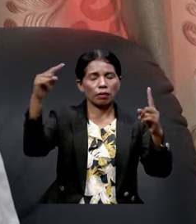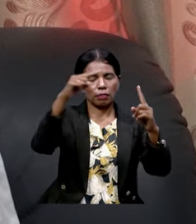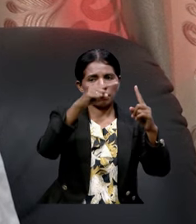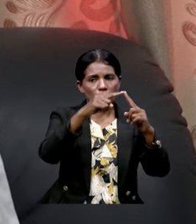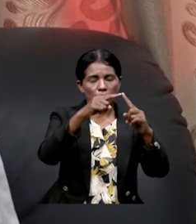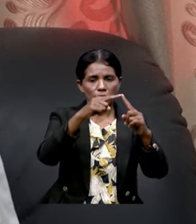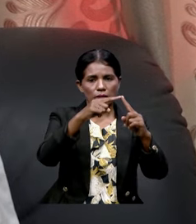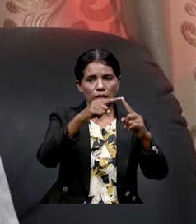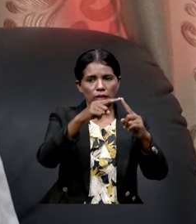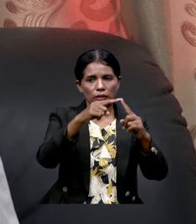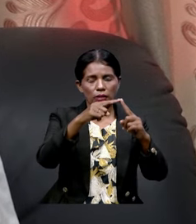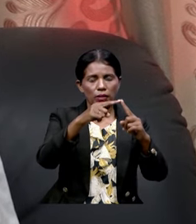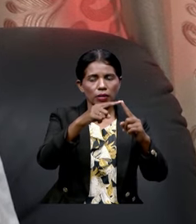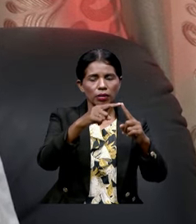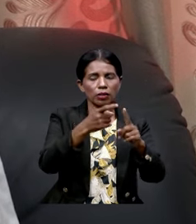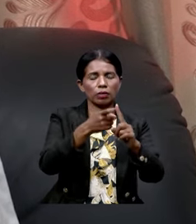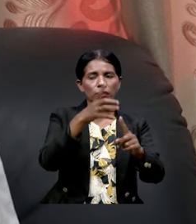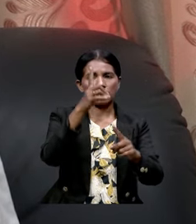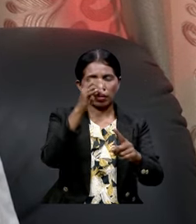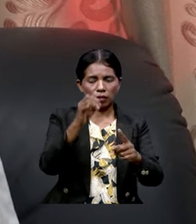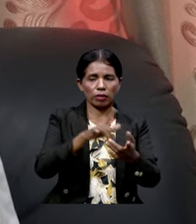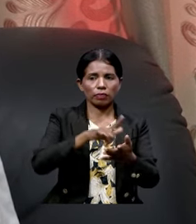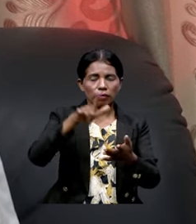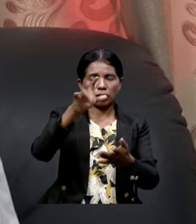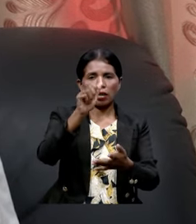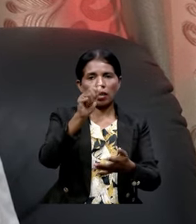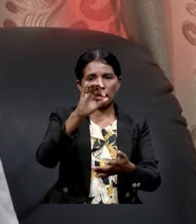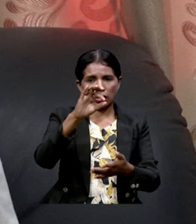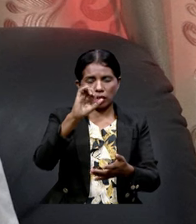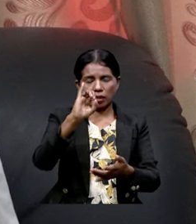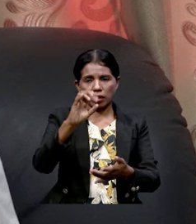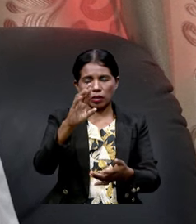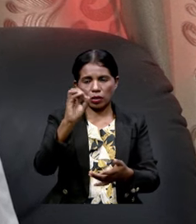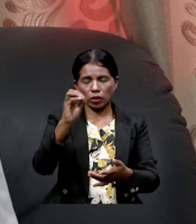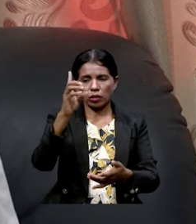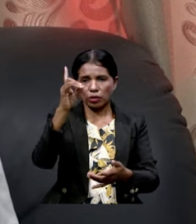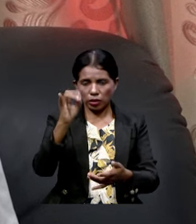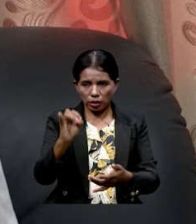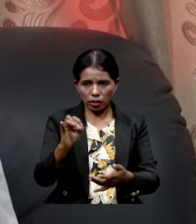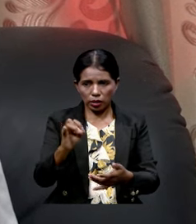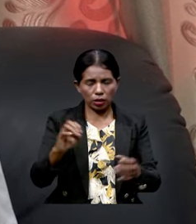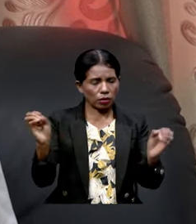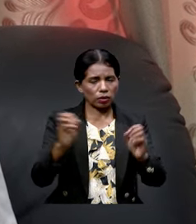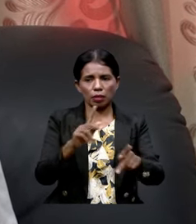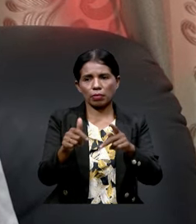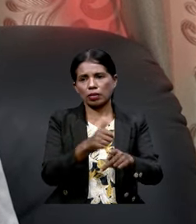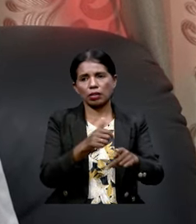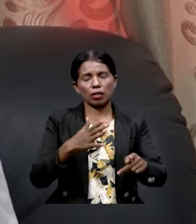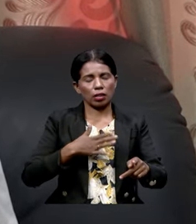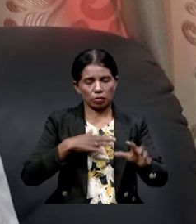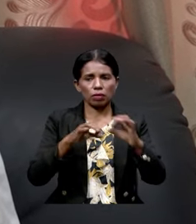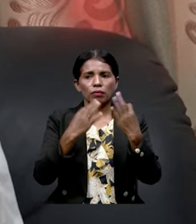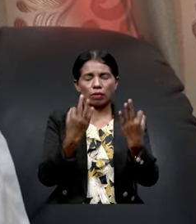vai a senhor Ciro si Airo Dili, li di o senhor Afonso Lorenzo Oliveira, e lo sema selo, e hanno famiglia non